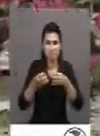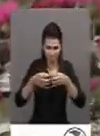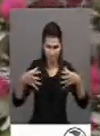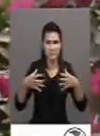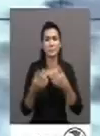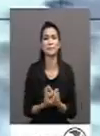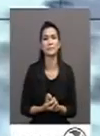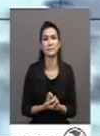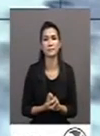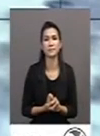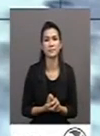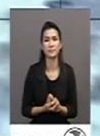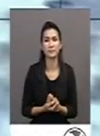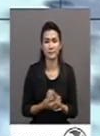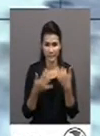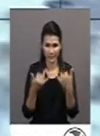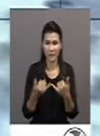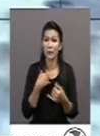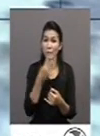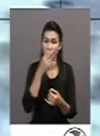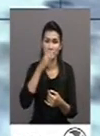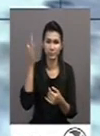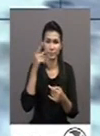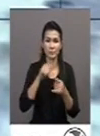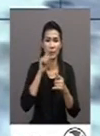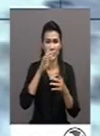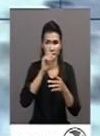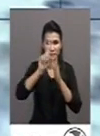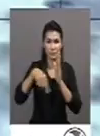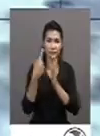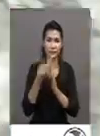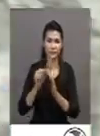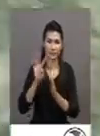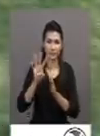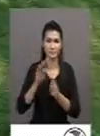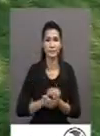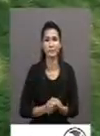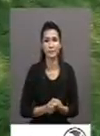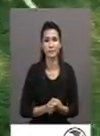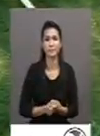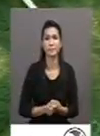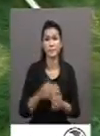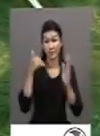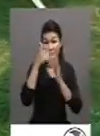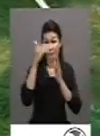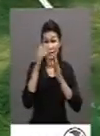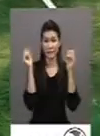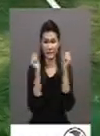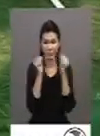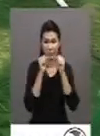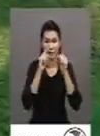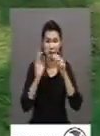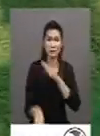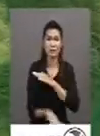ครับและช่วงนี้ไปอัปเดตสภาพอากาศรายภาคใน24ชั่วโมงข้างหน้ากันครับภาคเหนืออากาศเย็นกับมีหมอกในต